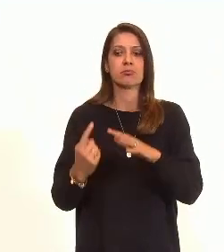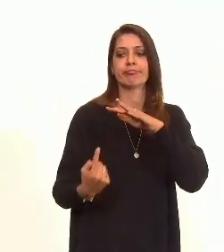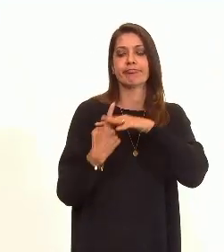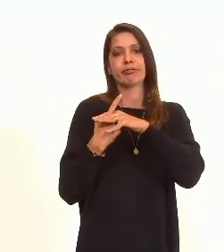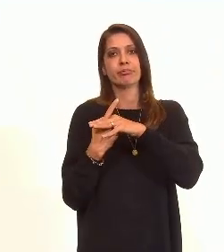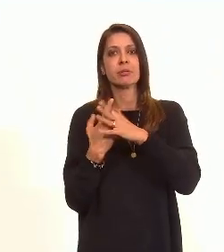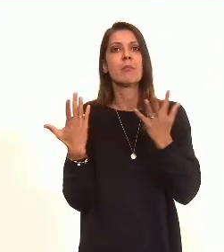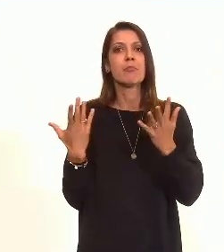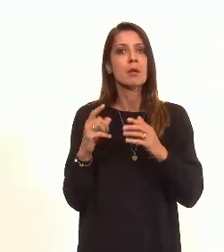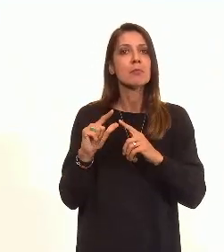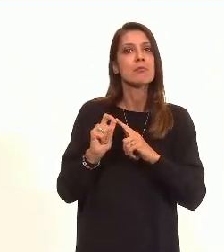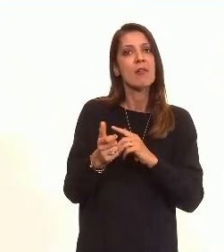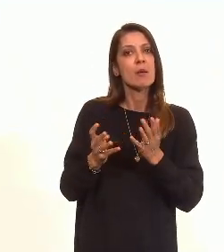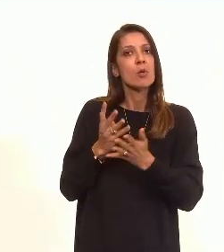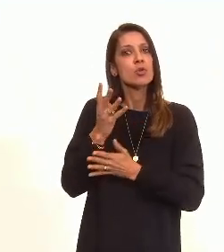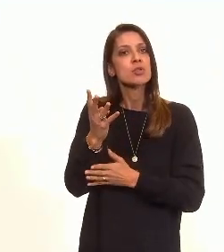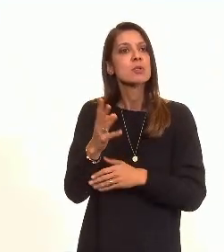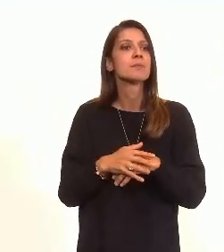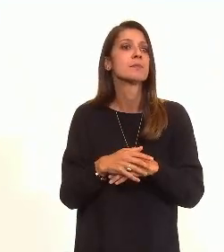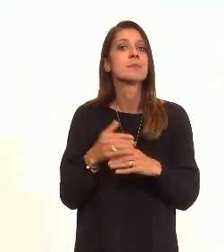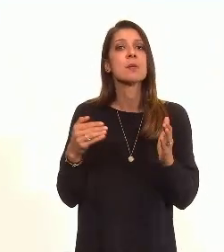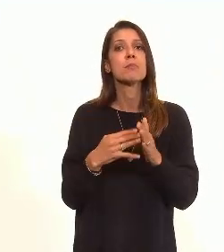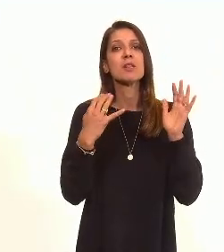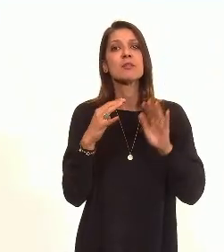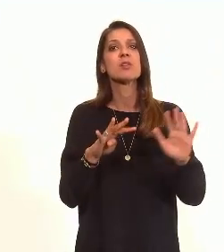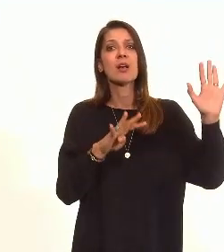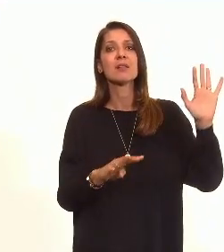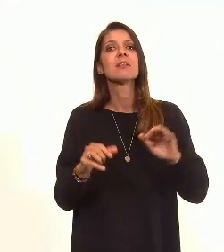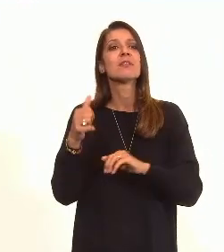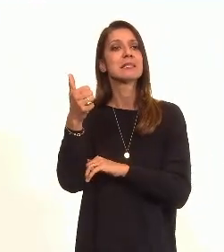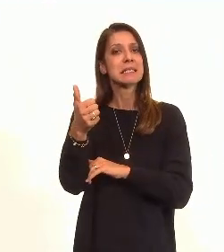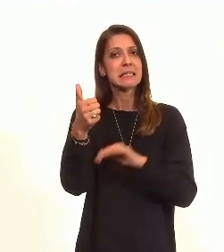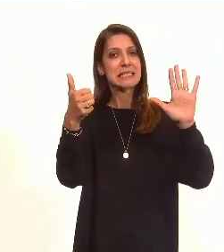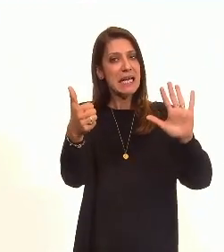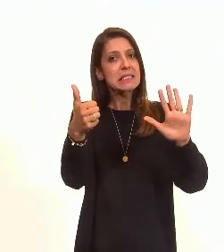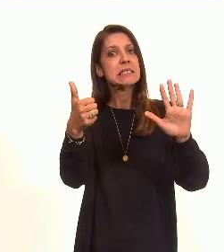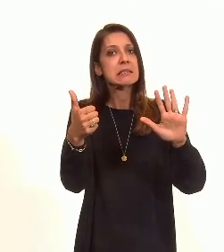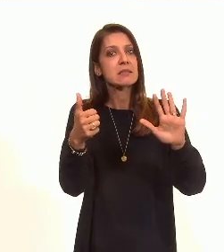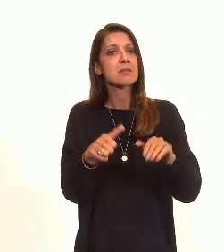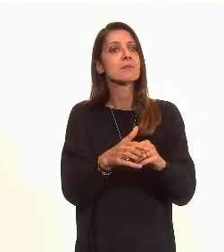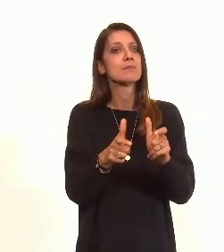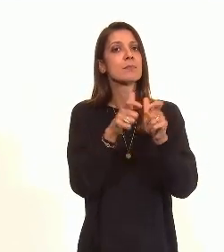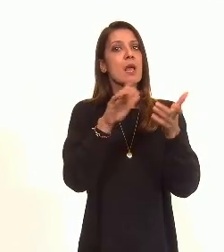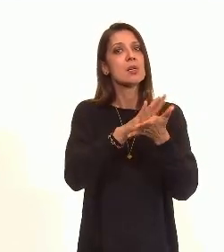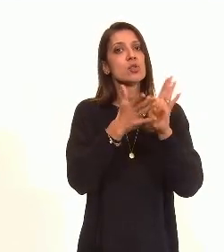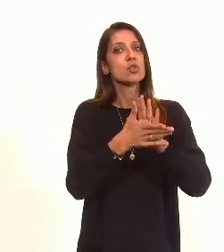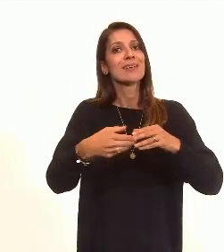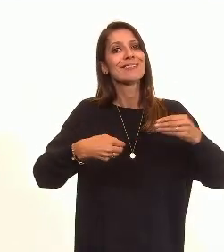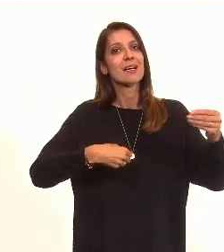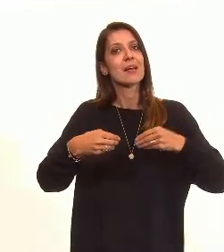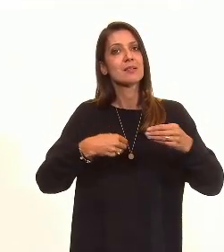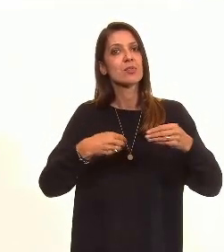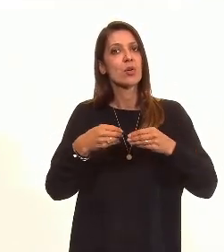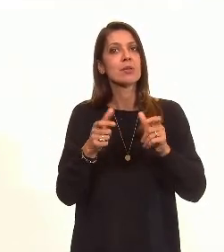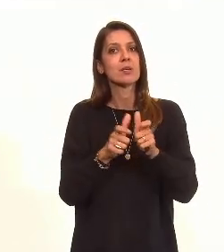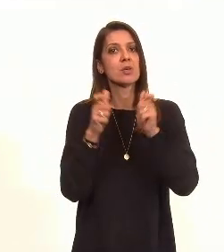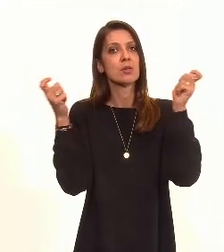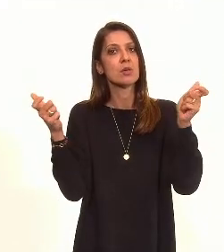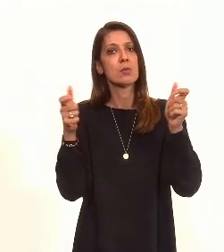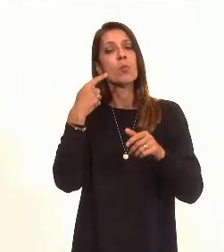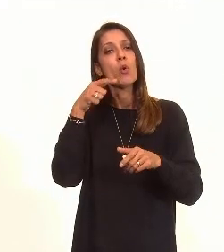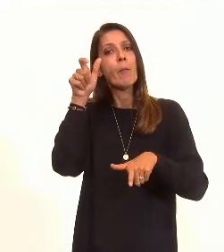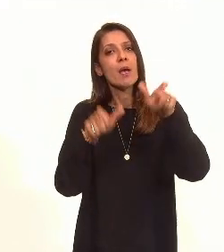de Citoyennage, initiative lancée en 1996 par l'ADAPA, l'association des directrices et directeurs d'établissements pour personnes âgées,